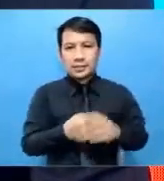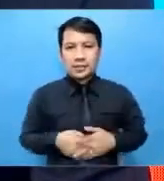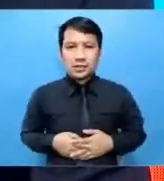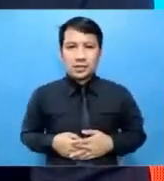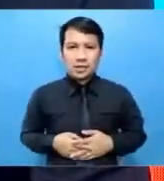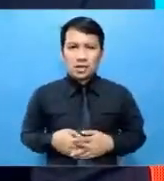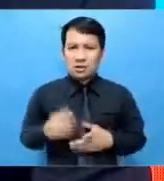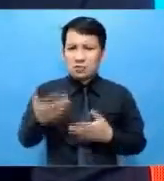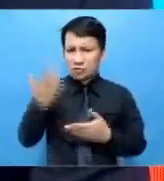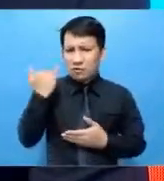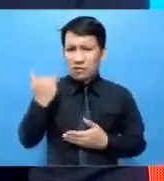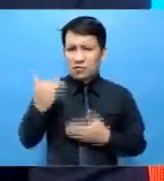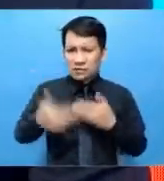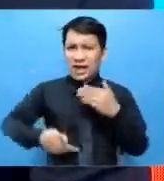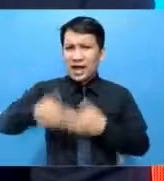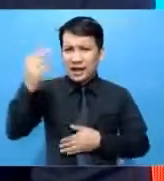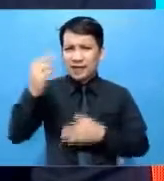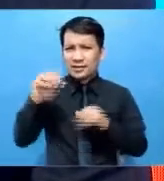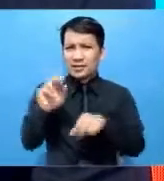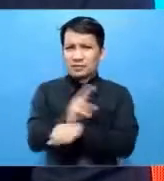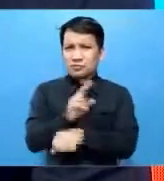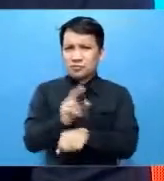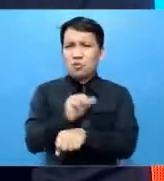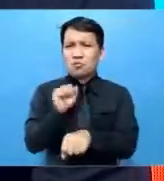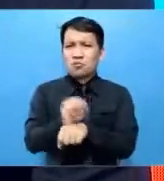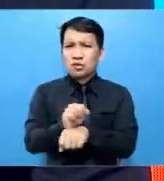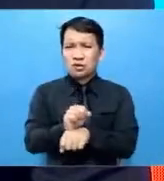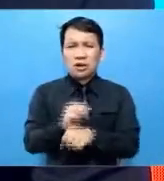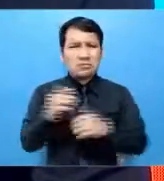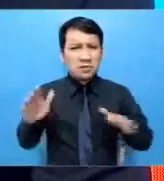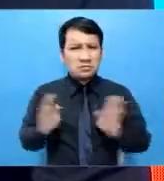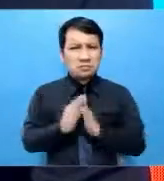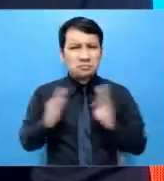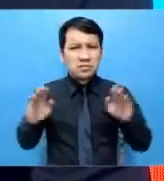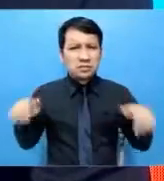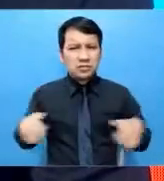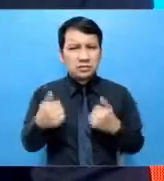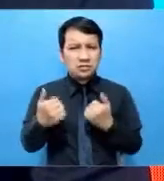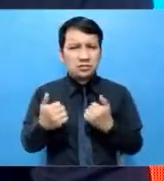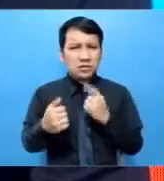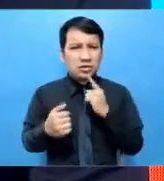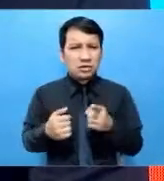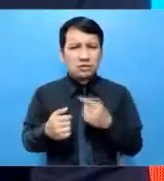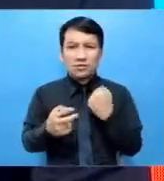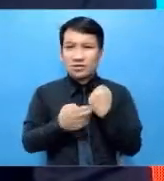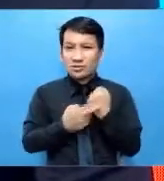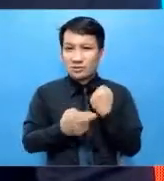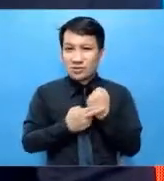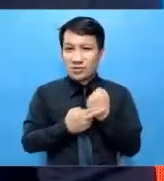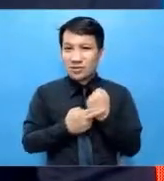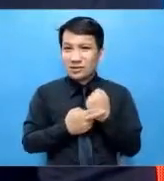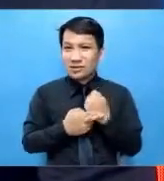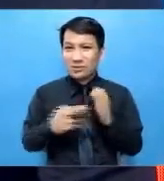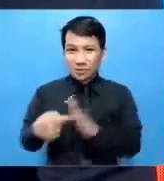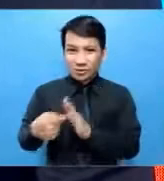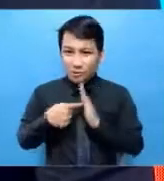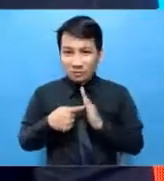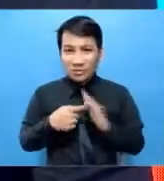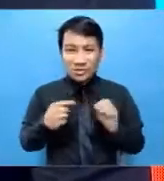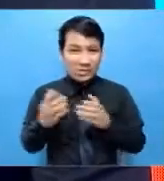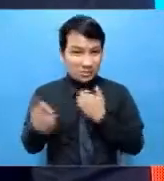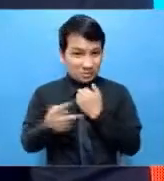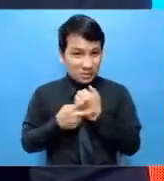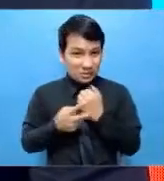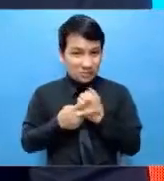mataas ang efficacy ng bakuna, malaking hamon naman ang sensitibo nitong storage requirement. Nasa frontline ng balitang yan si